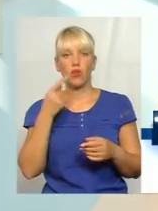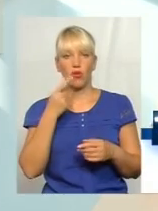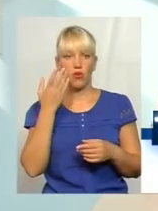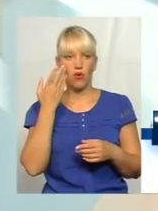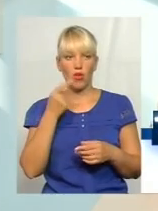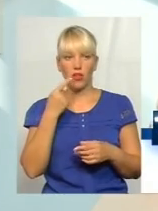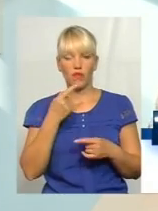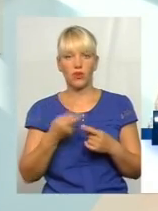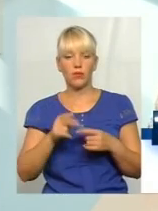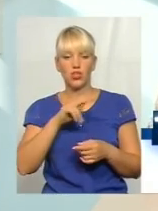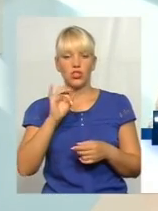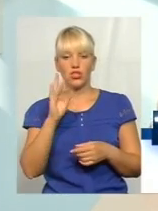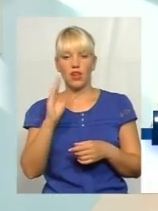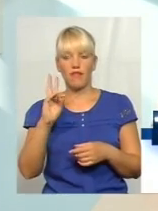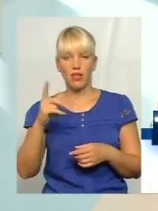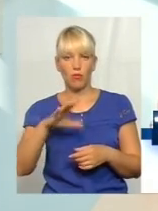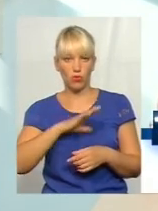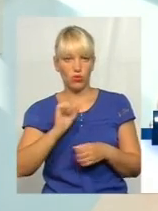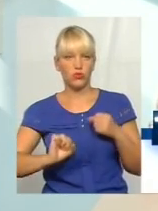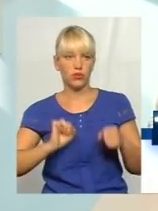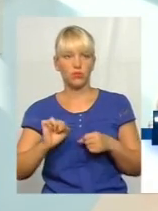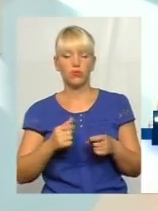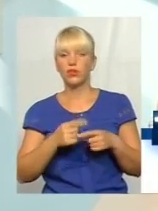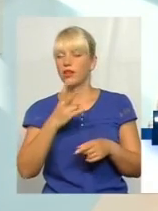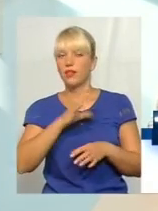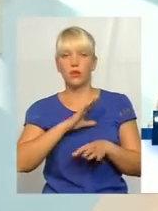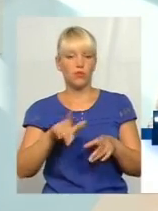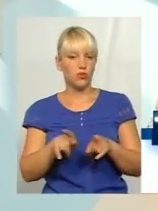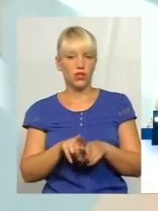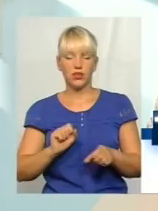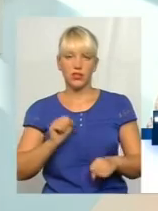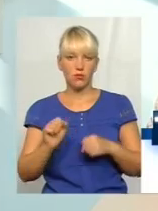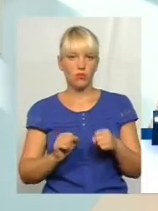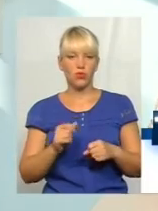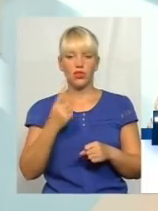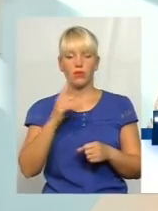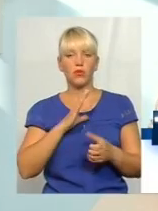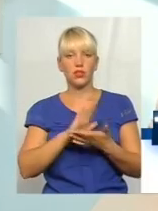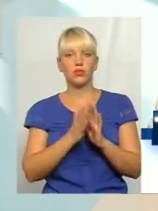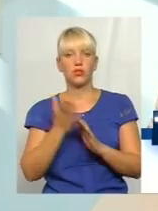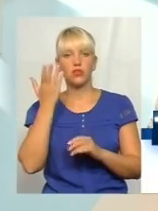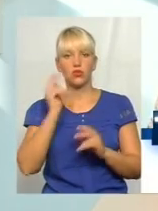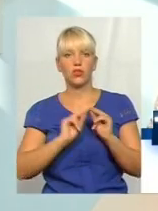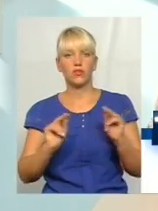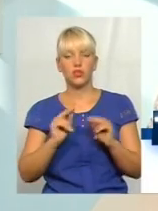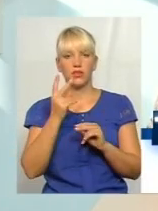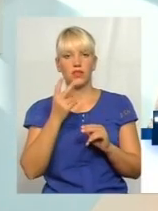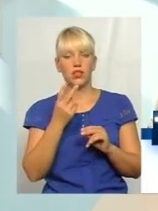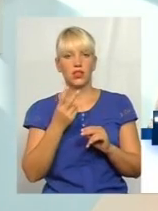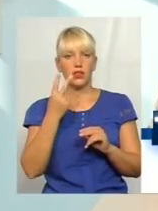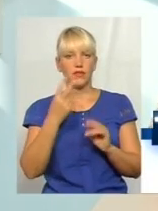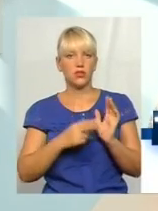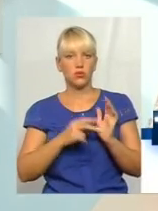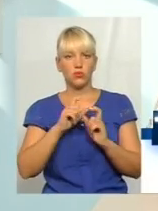були в червні збурення не було в червні збурень ніяких батьківських було єдина ситуація коли вчителі 27ї школи прийшли